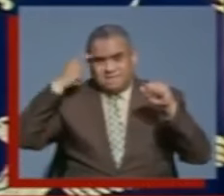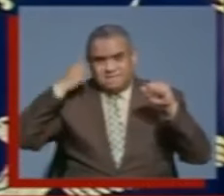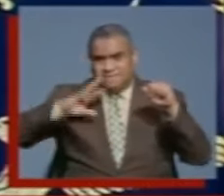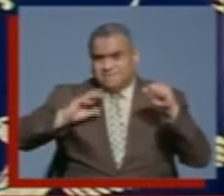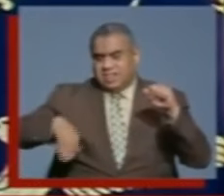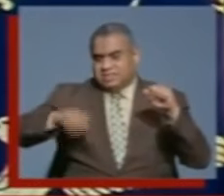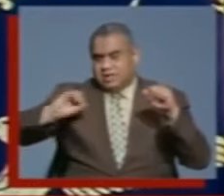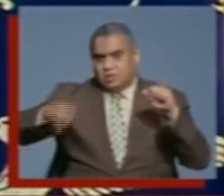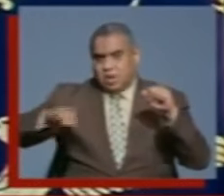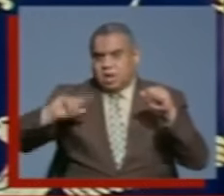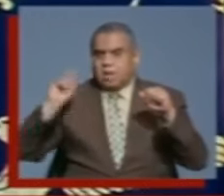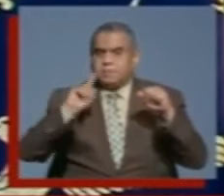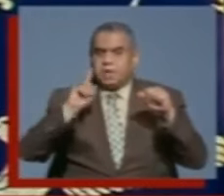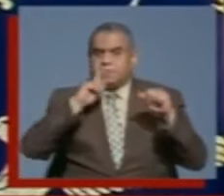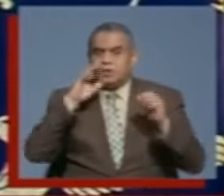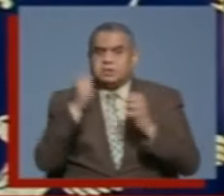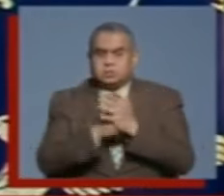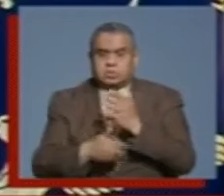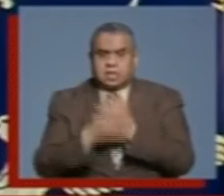دولي